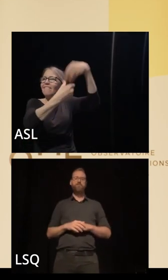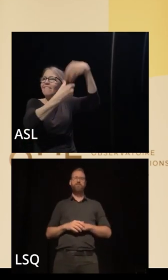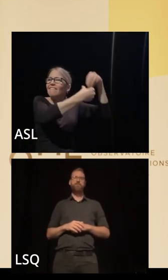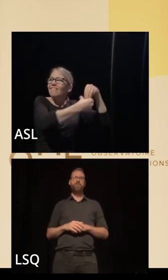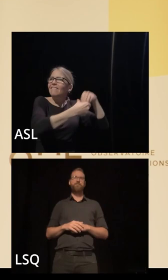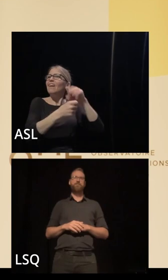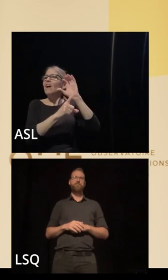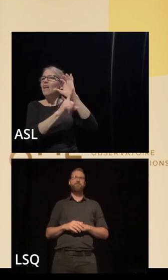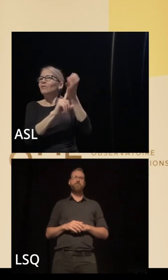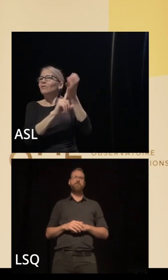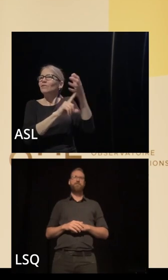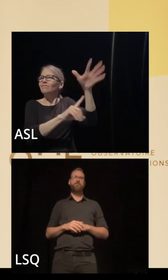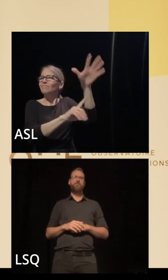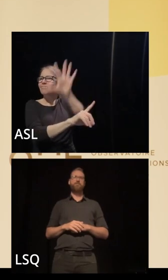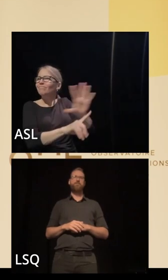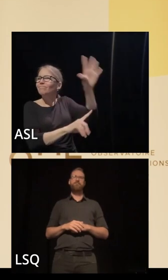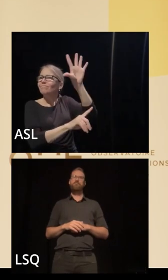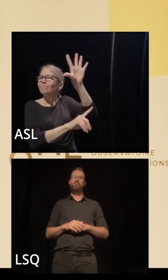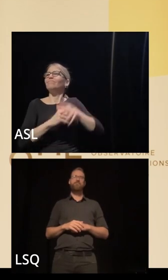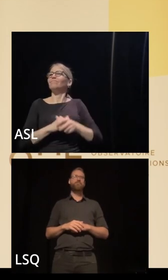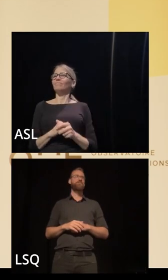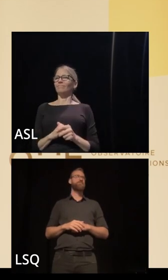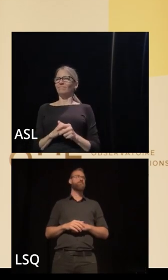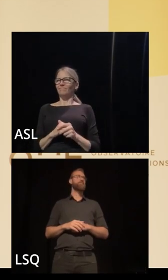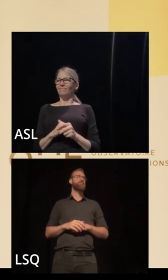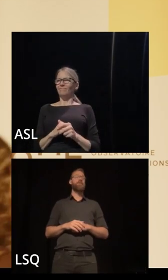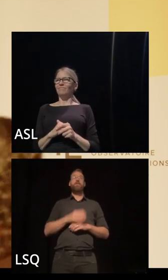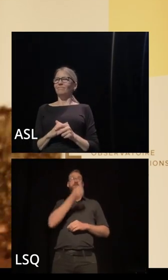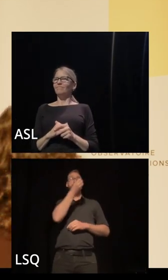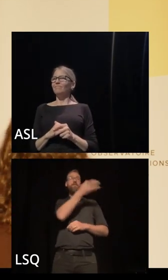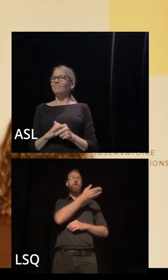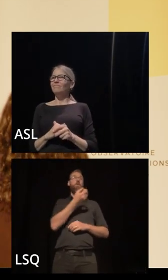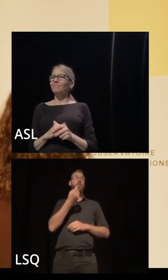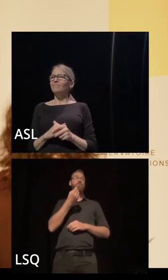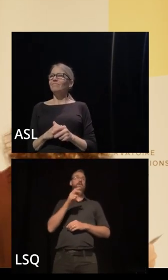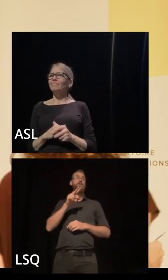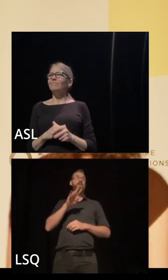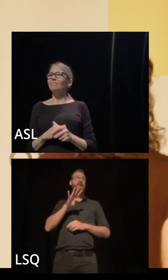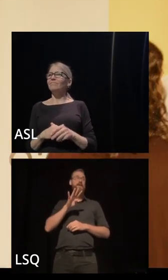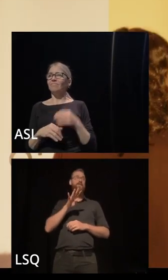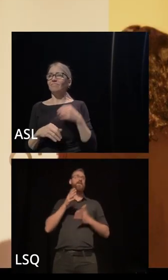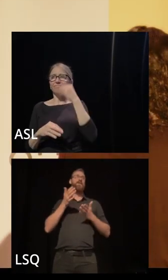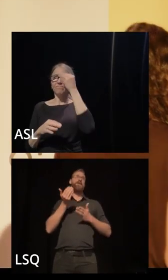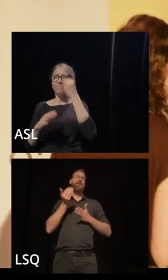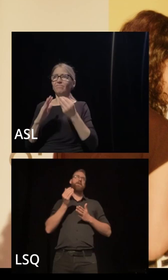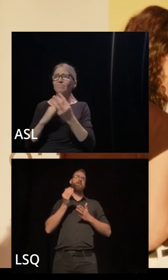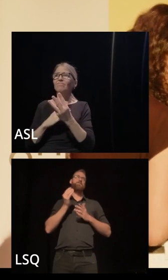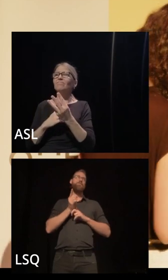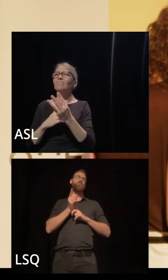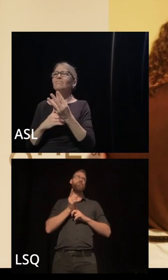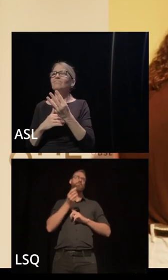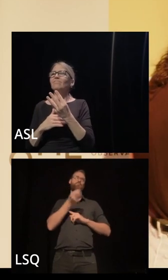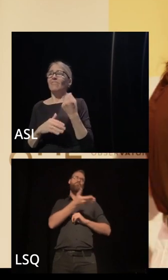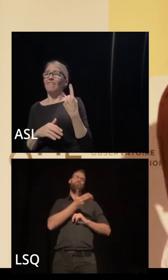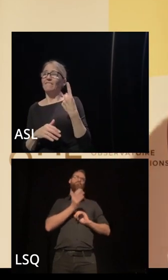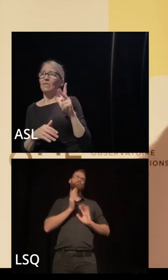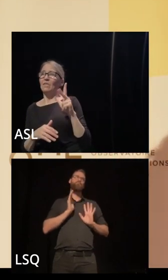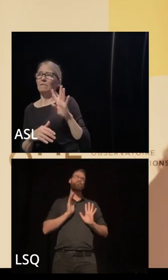Bidasoa. Je vais dire qu'il est 11h34 et que tu as 15 minutes.